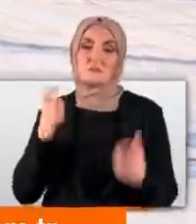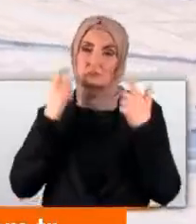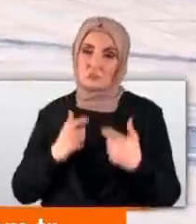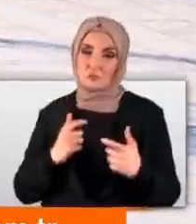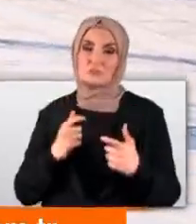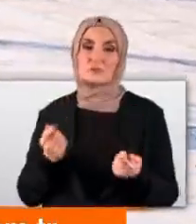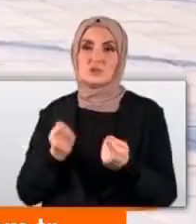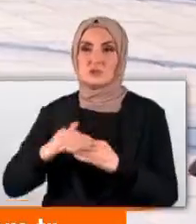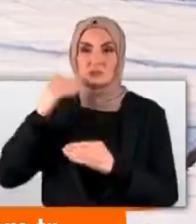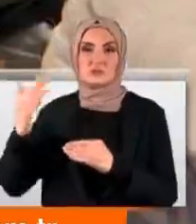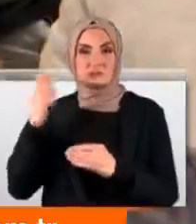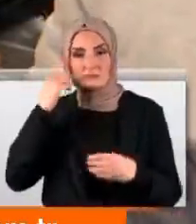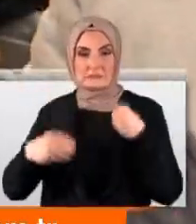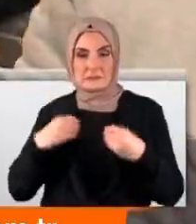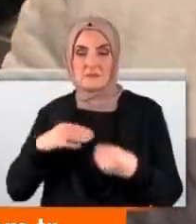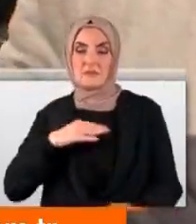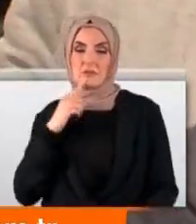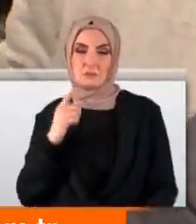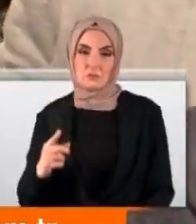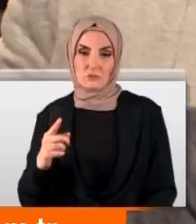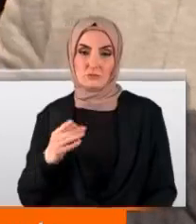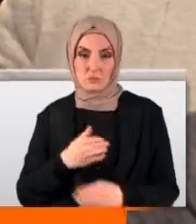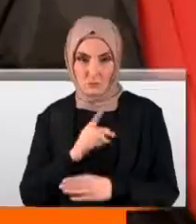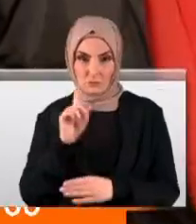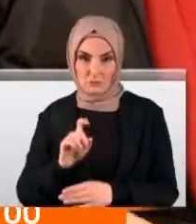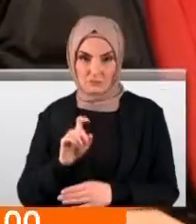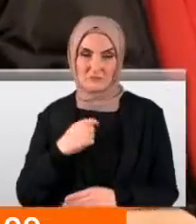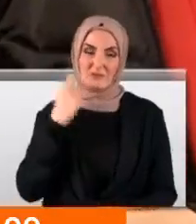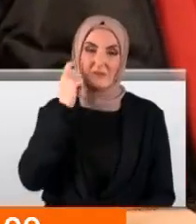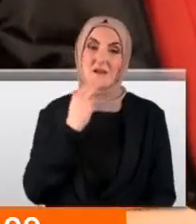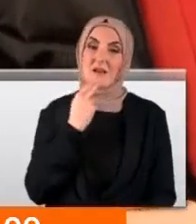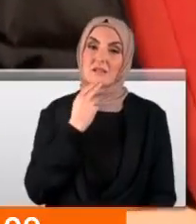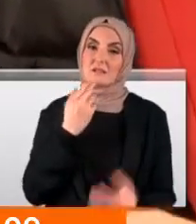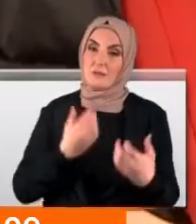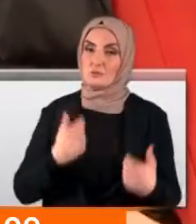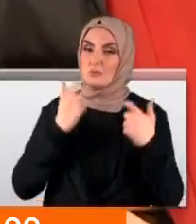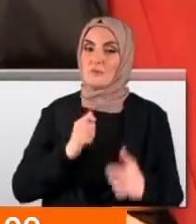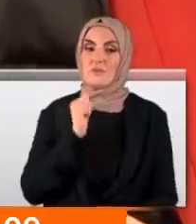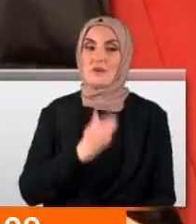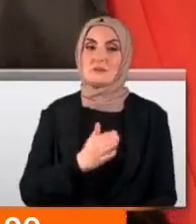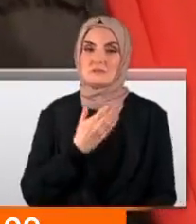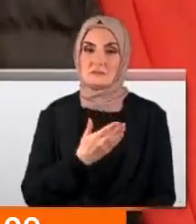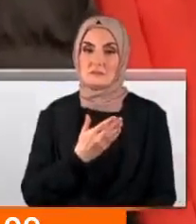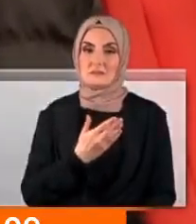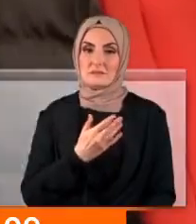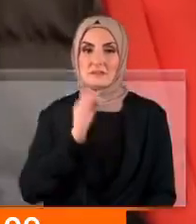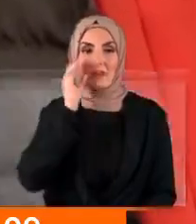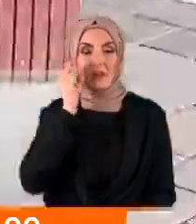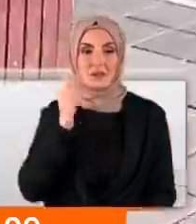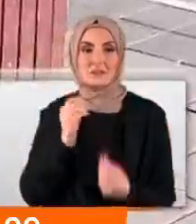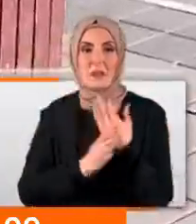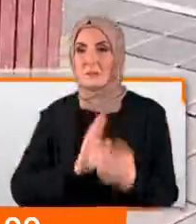durum gerçekten böyle mi? Bence bayanın yükü daha zor. Sabah gidiyor, gece 12'de geliyor kocam. Nasıl bir yükü hafif